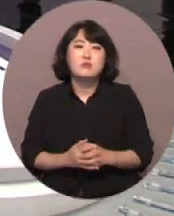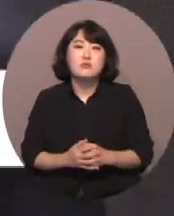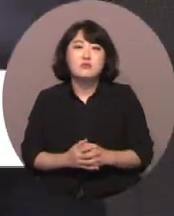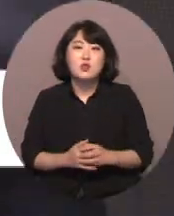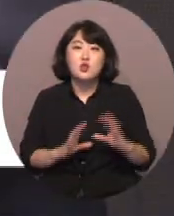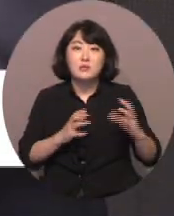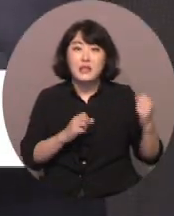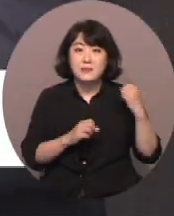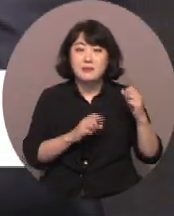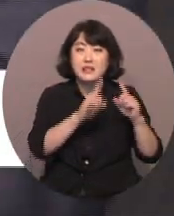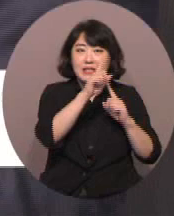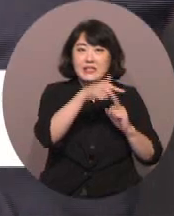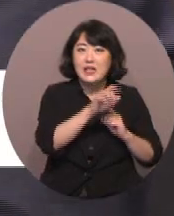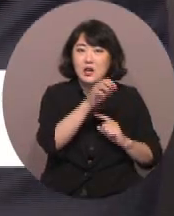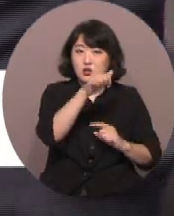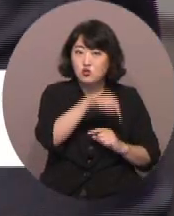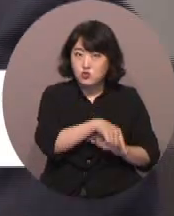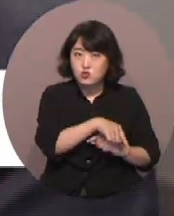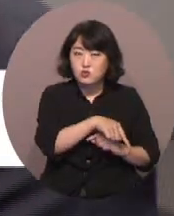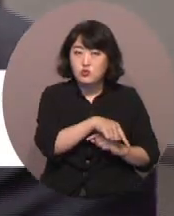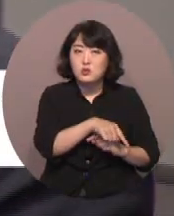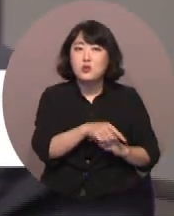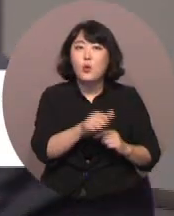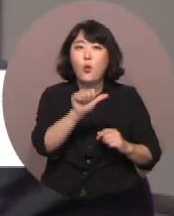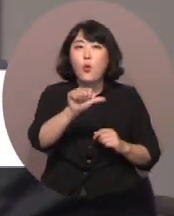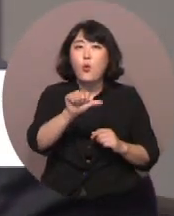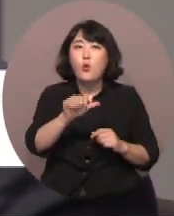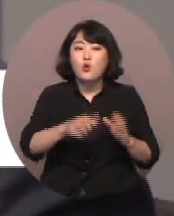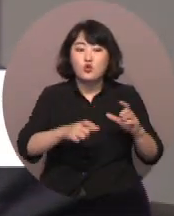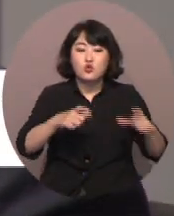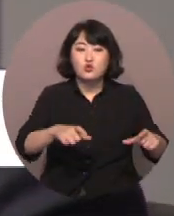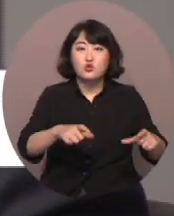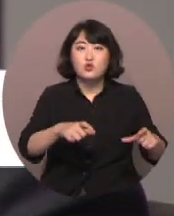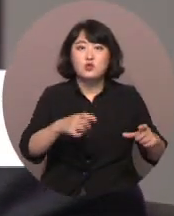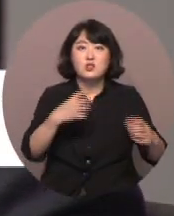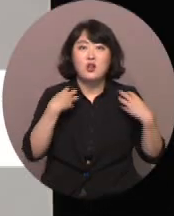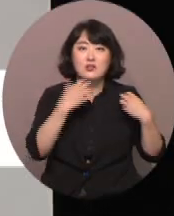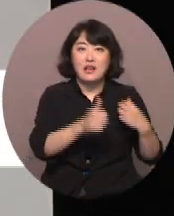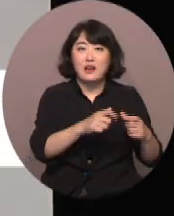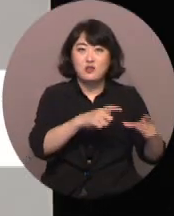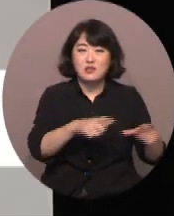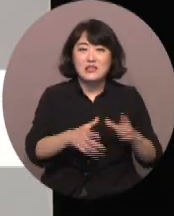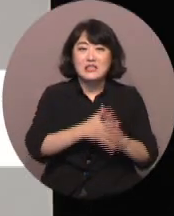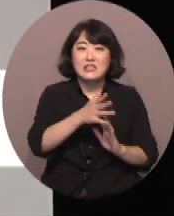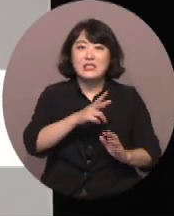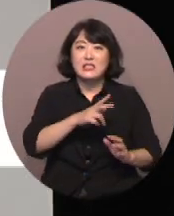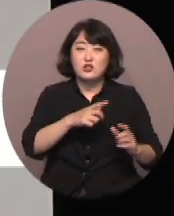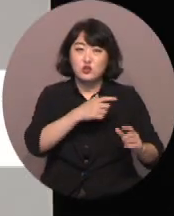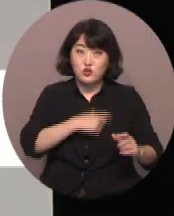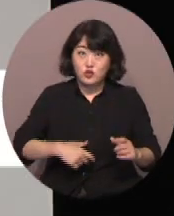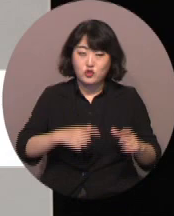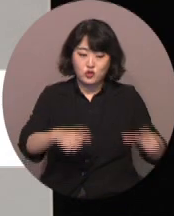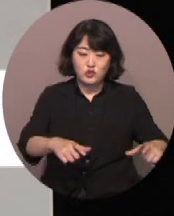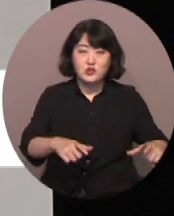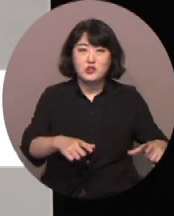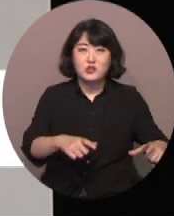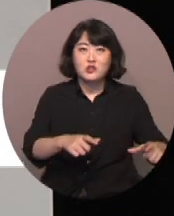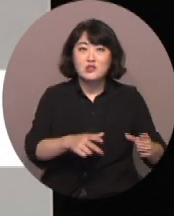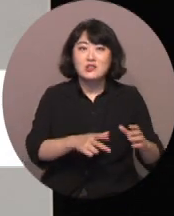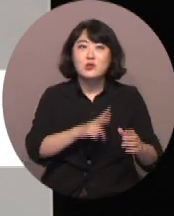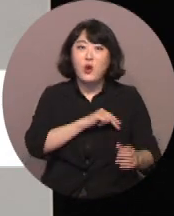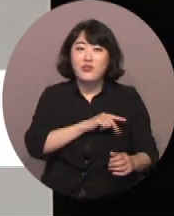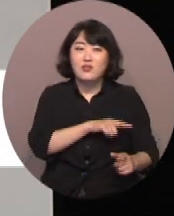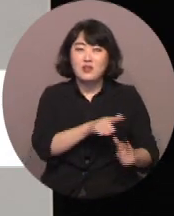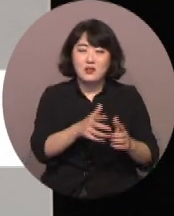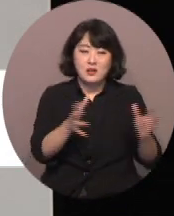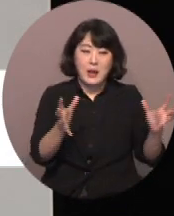국민의 힘 이장우 대전시장 후보 와 5개 구청장 후보 치고 의원 후보들은 합동 기자회견을 열고 특정